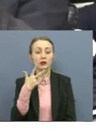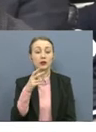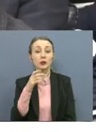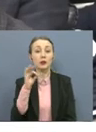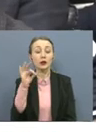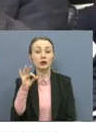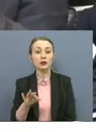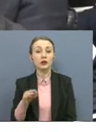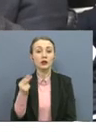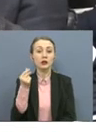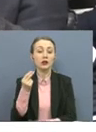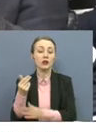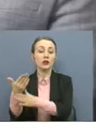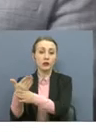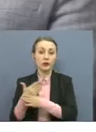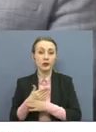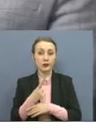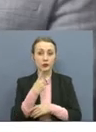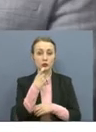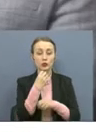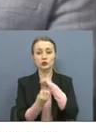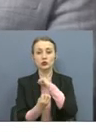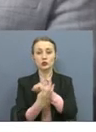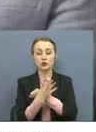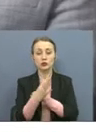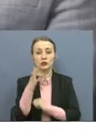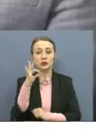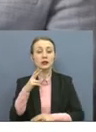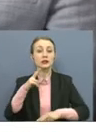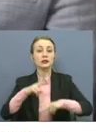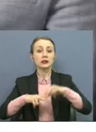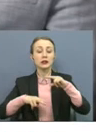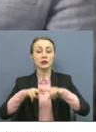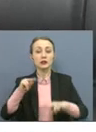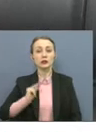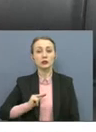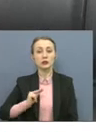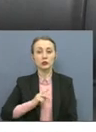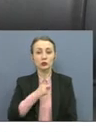екендігін айтқан аймақ басшысы алдағы уақытта нәтижеге бағыттала жұмыс істеуді тапсырды.